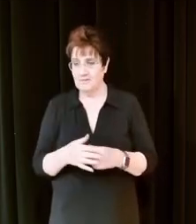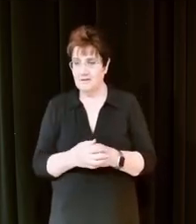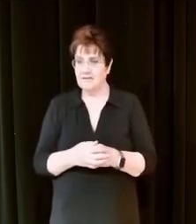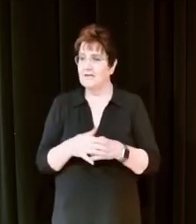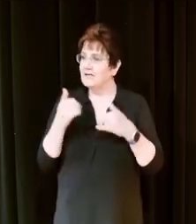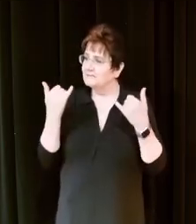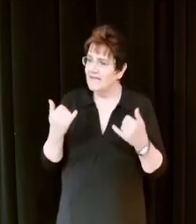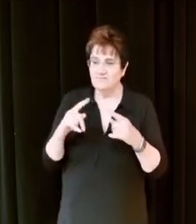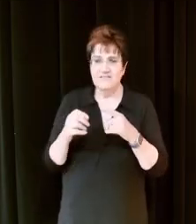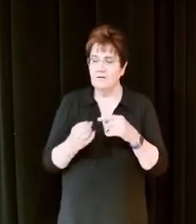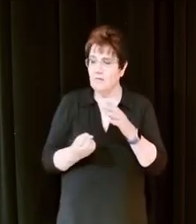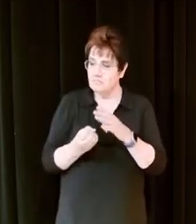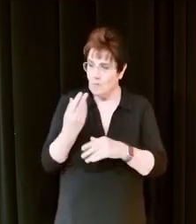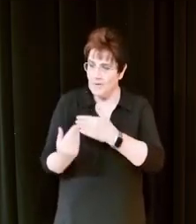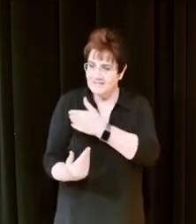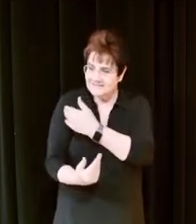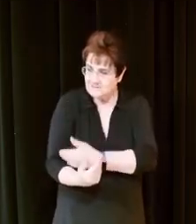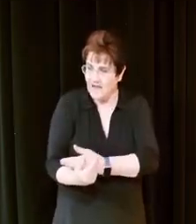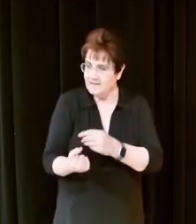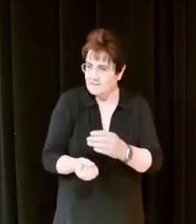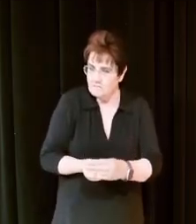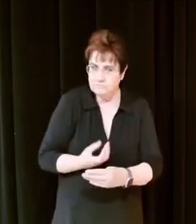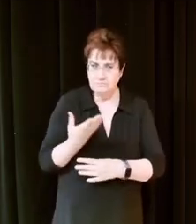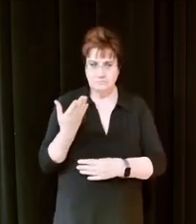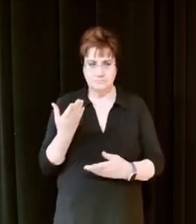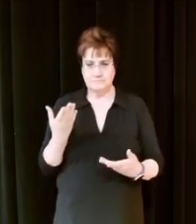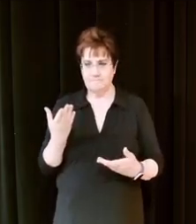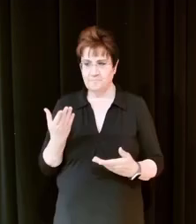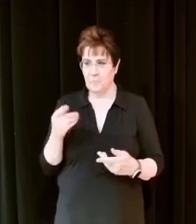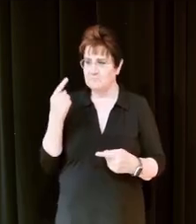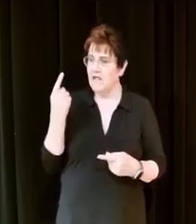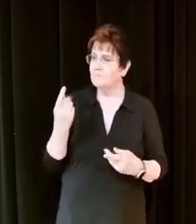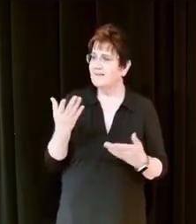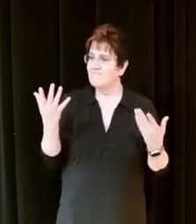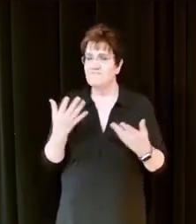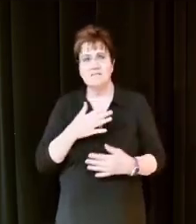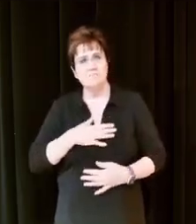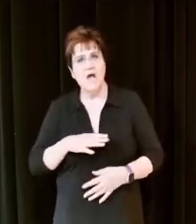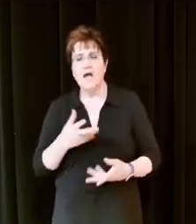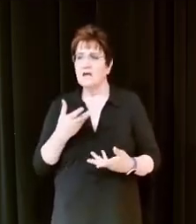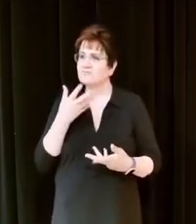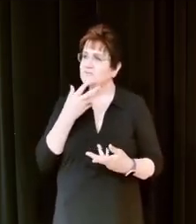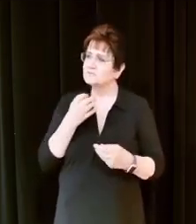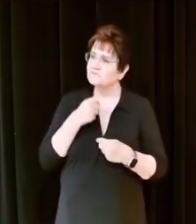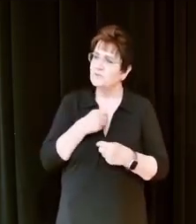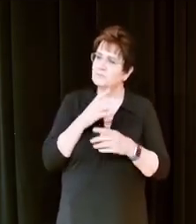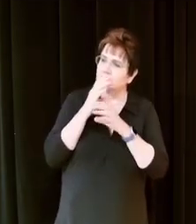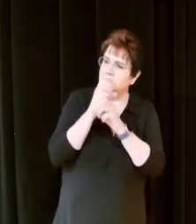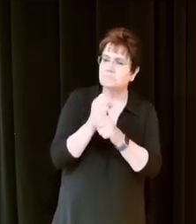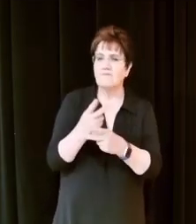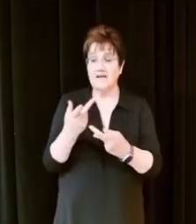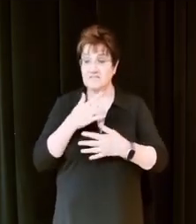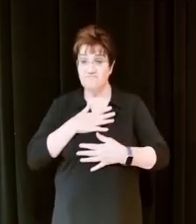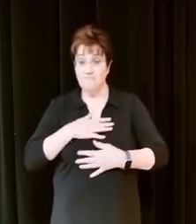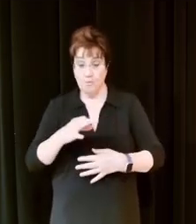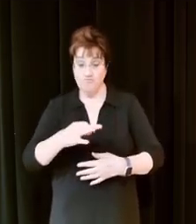wieder so eine ganz andere Seite auf, von, ja, was mag ich eigentlich, was spricht mich an? Auch was tut mir denn eigentlich